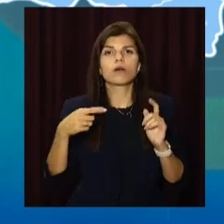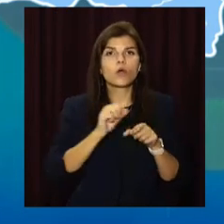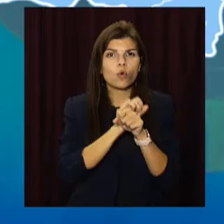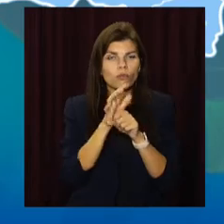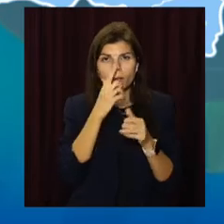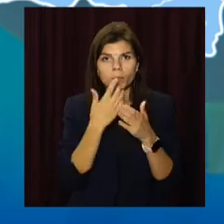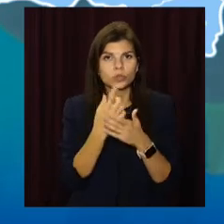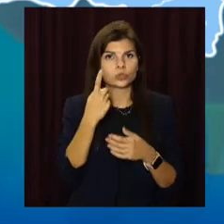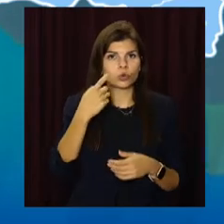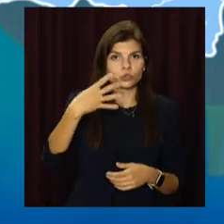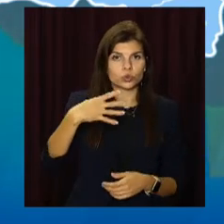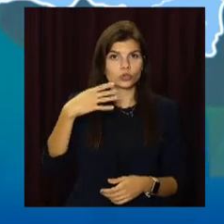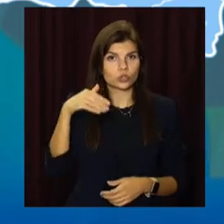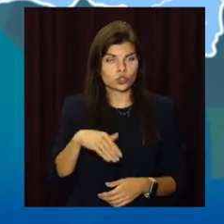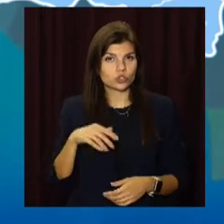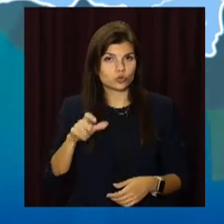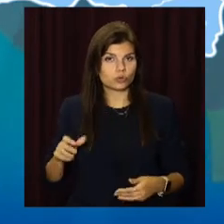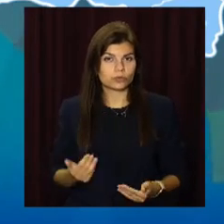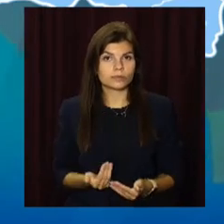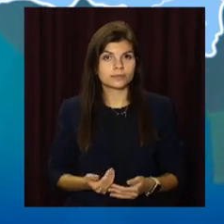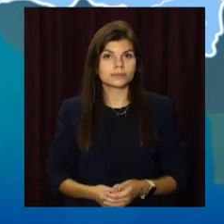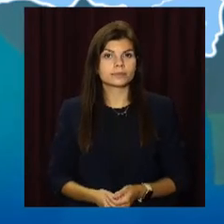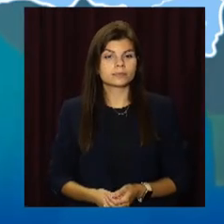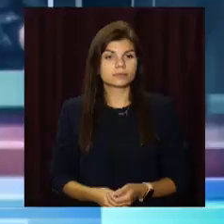ковід у більш як 140 тисяч мешканців.